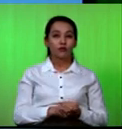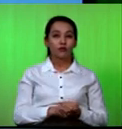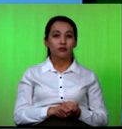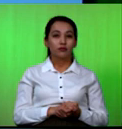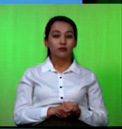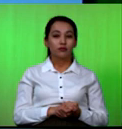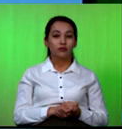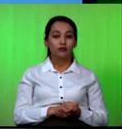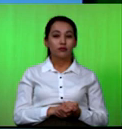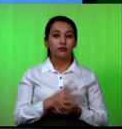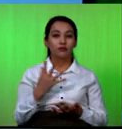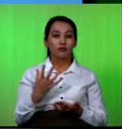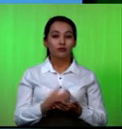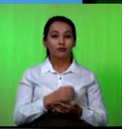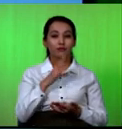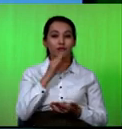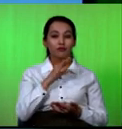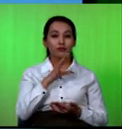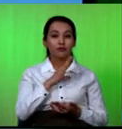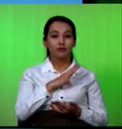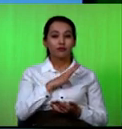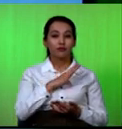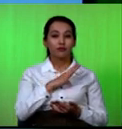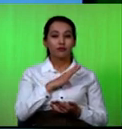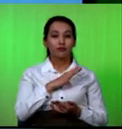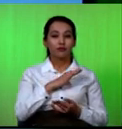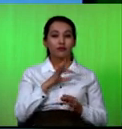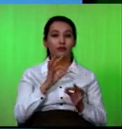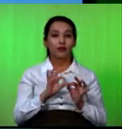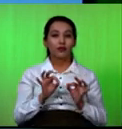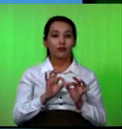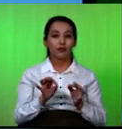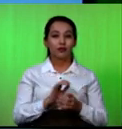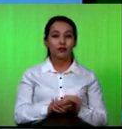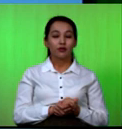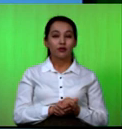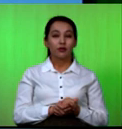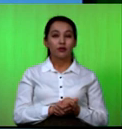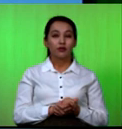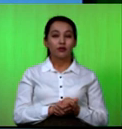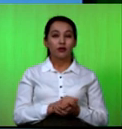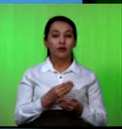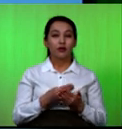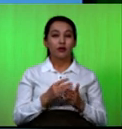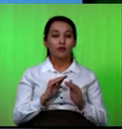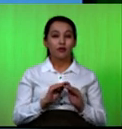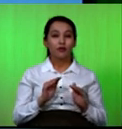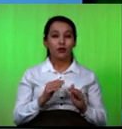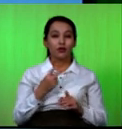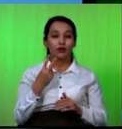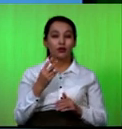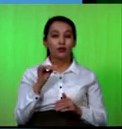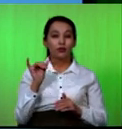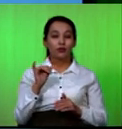Topishga ulgurgan bo'lsangiz, mening javobim bilan tekshirib ko'ring. Demak, aziz o'quvchilar, 2